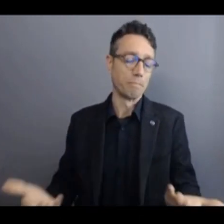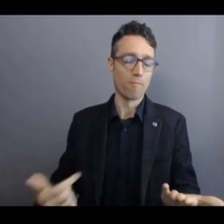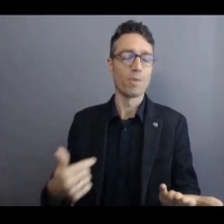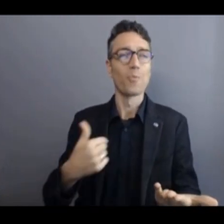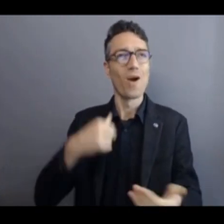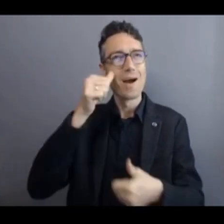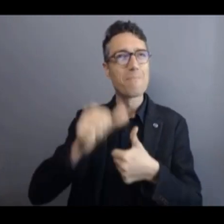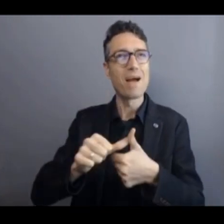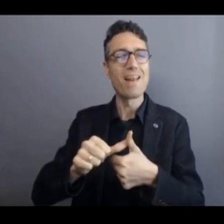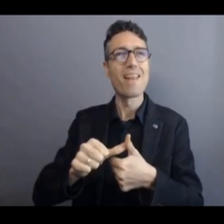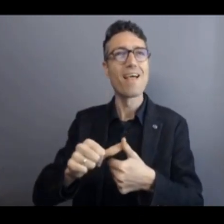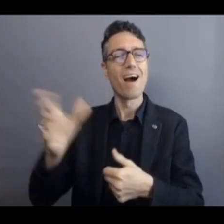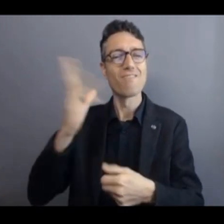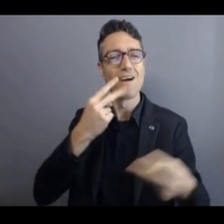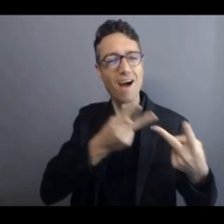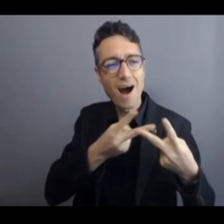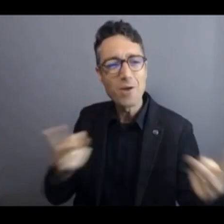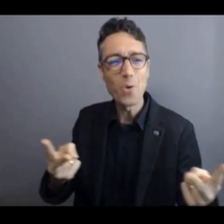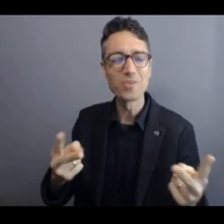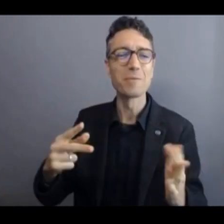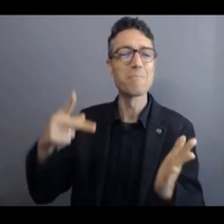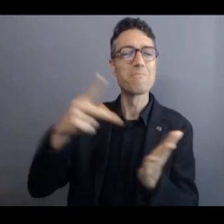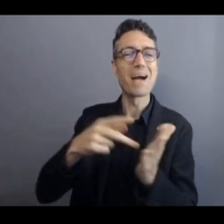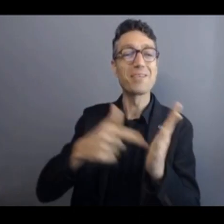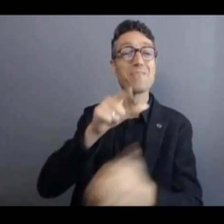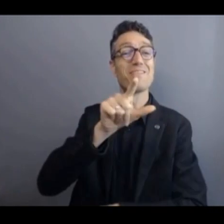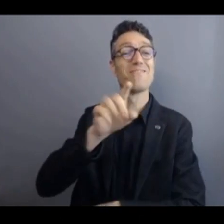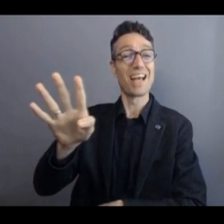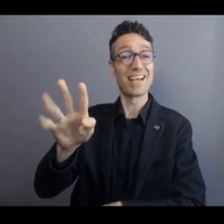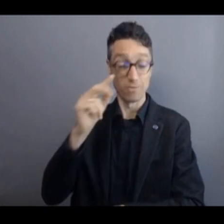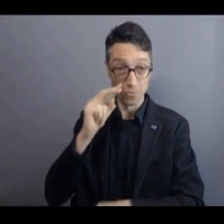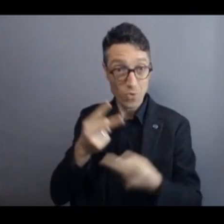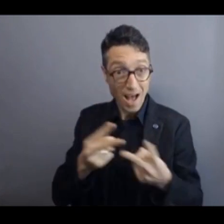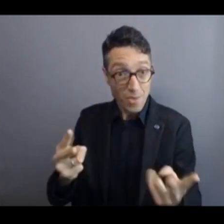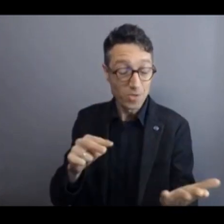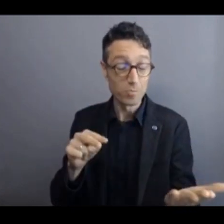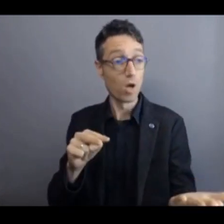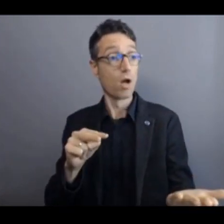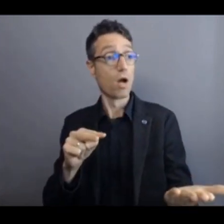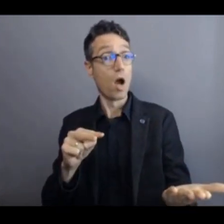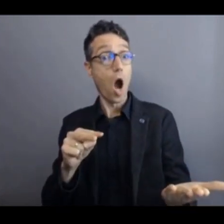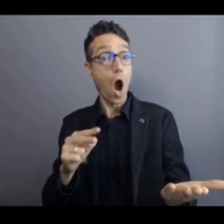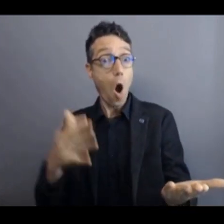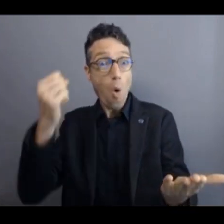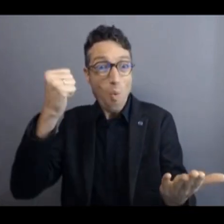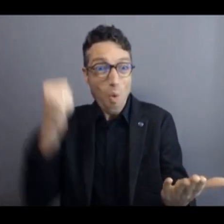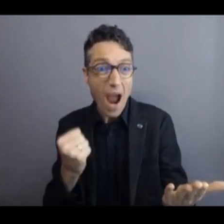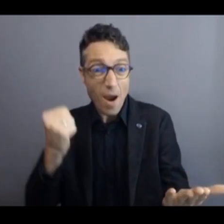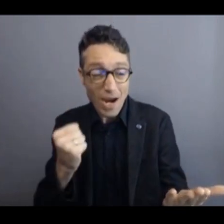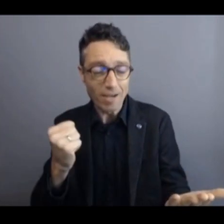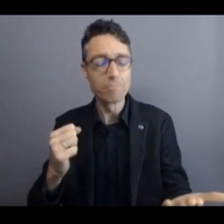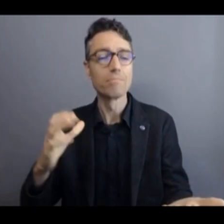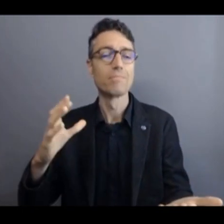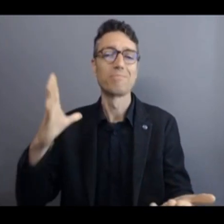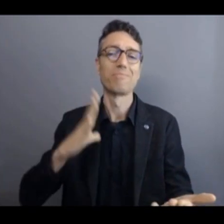on nous annonce que les Jeux Olympiques sont à Paris. On est en direct. Et là, moi, je pousse un cri sur le plateau télé, je dis « Ouais, génial, on a les Jeux Paralympiques !» Et